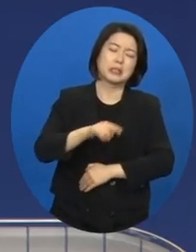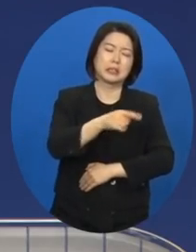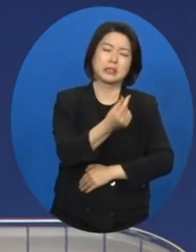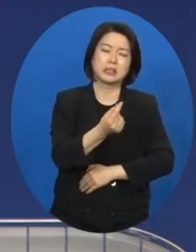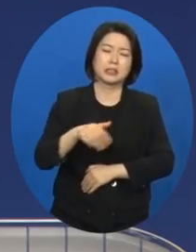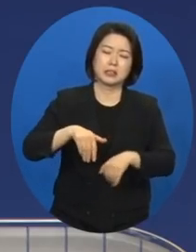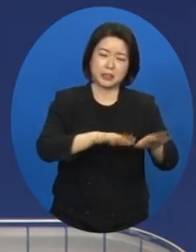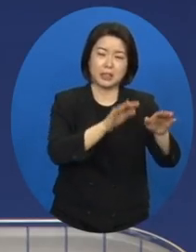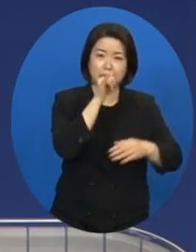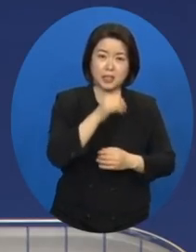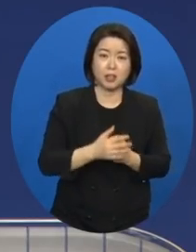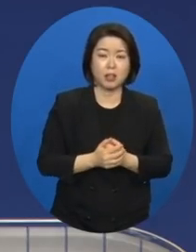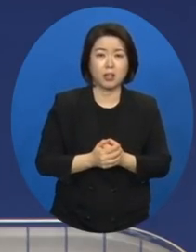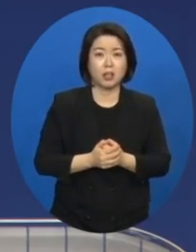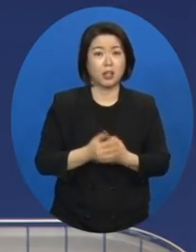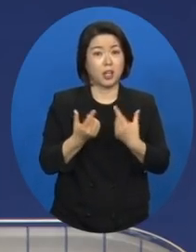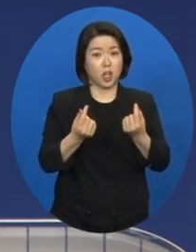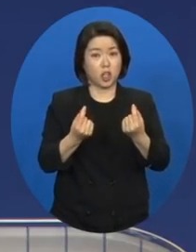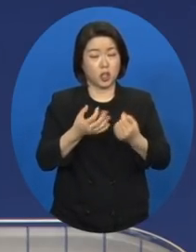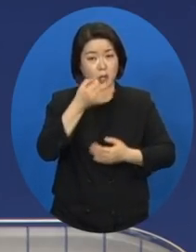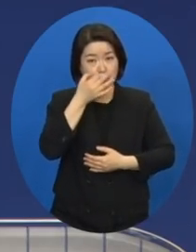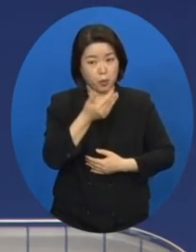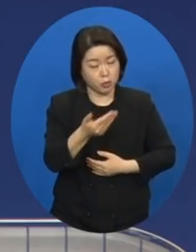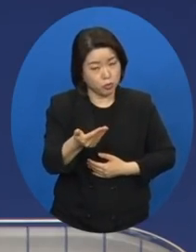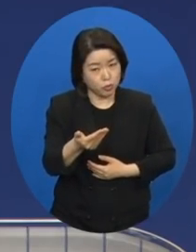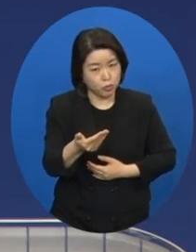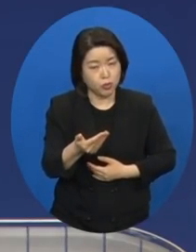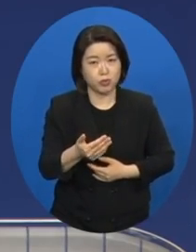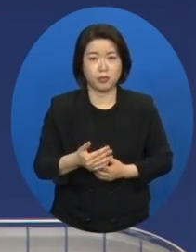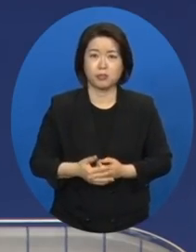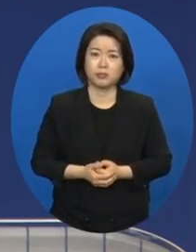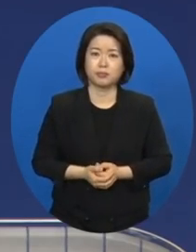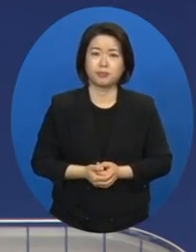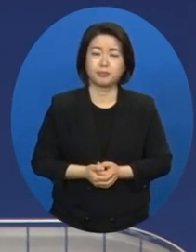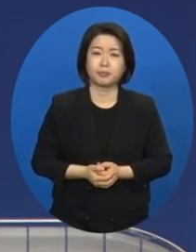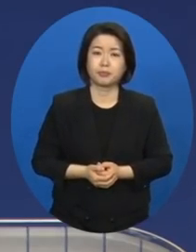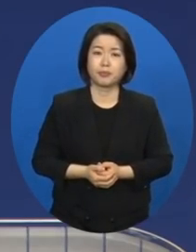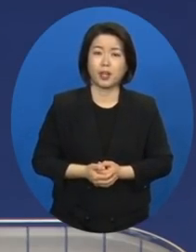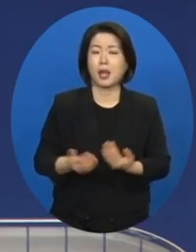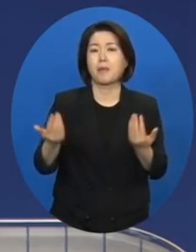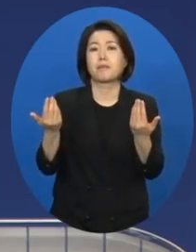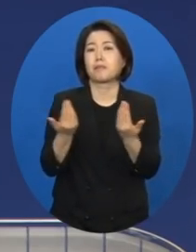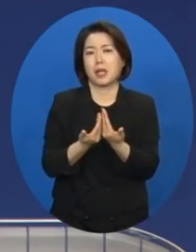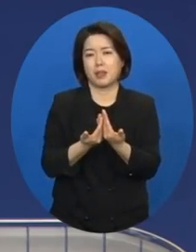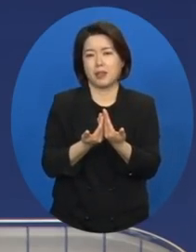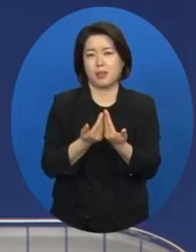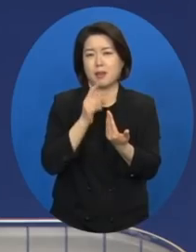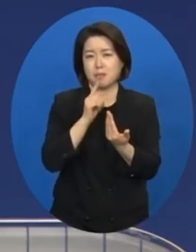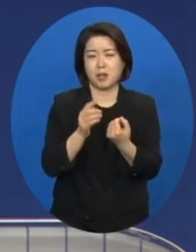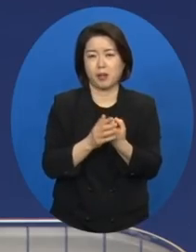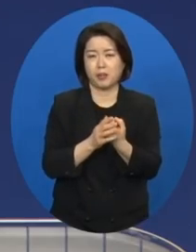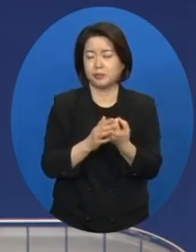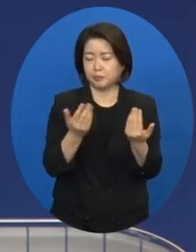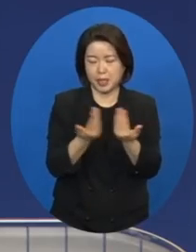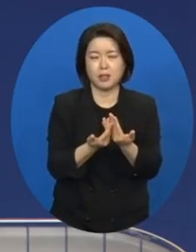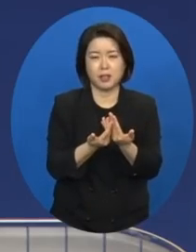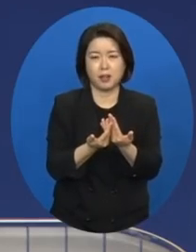실제 세계는 그렇지 않아 라고 그걸 보여주는 것일까? 여러분 정반대입니다.